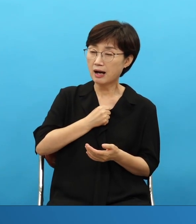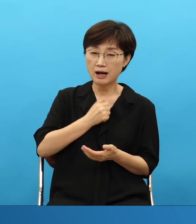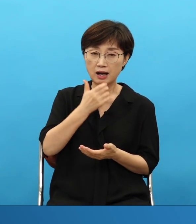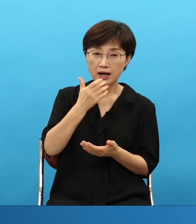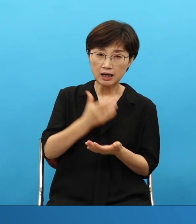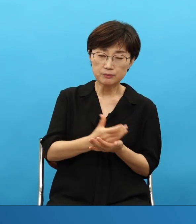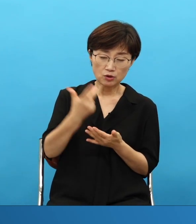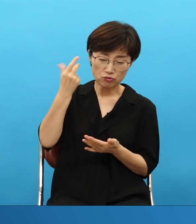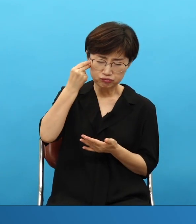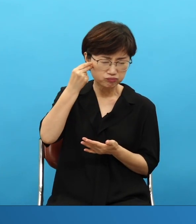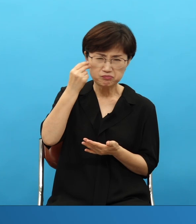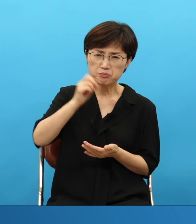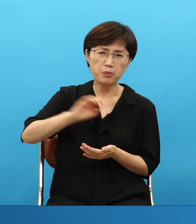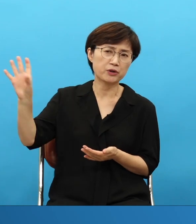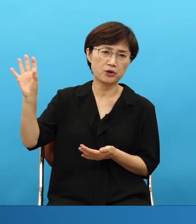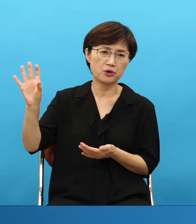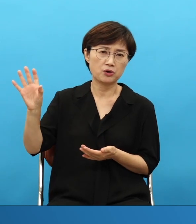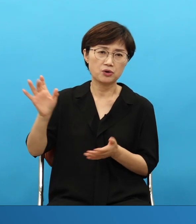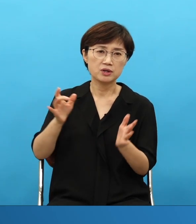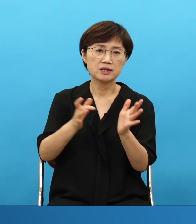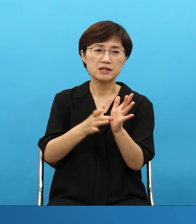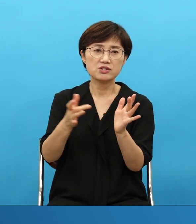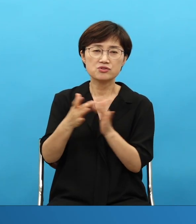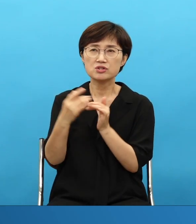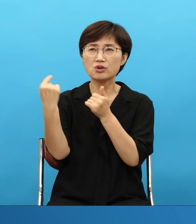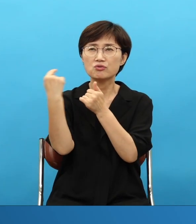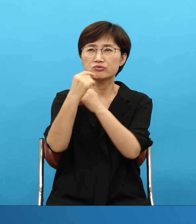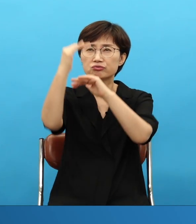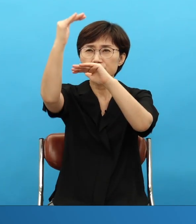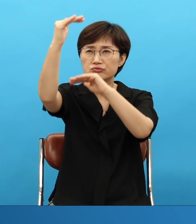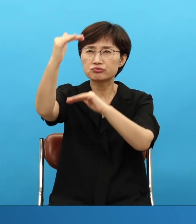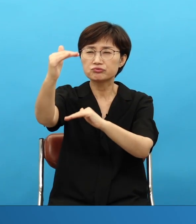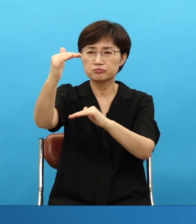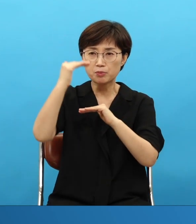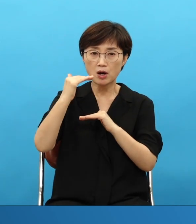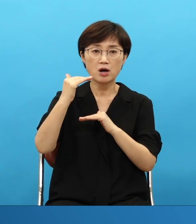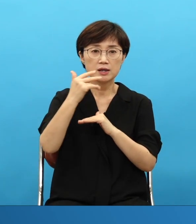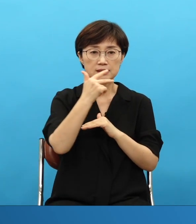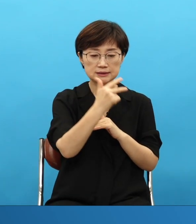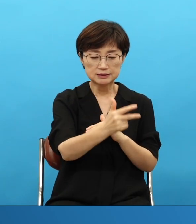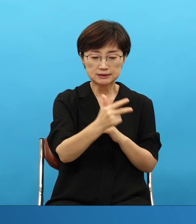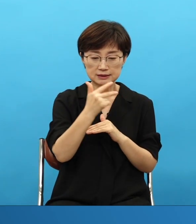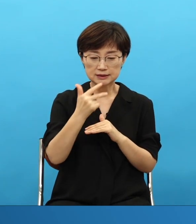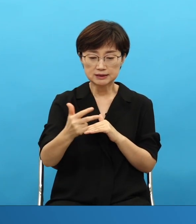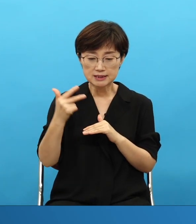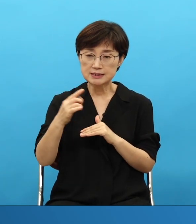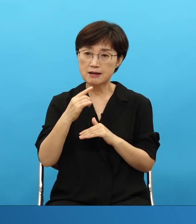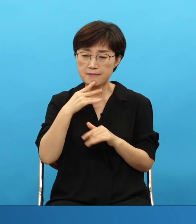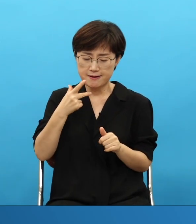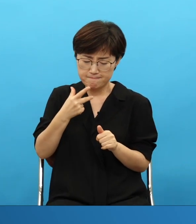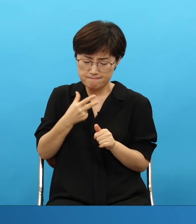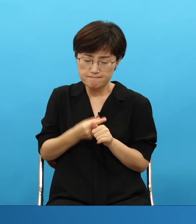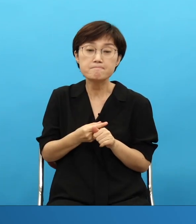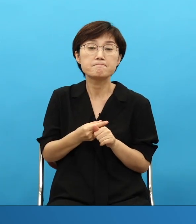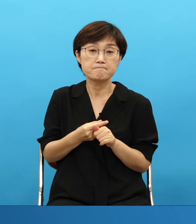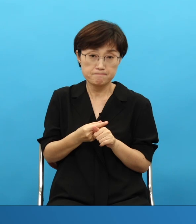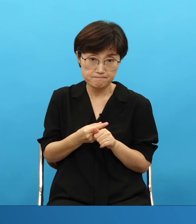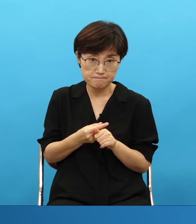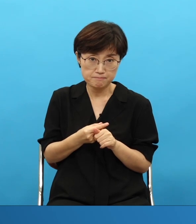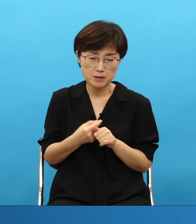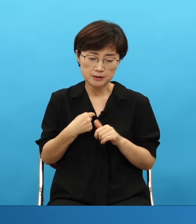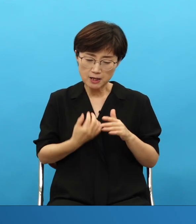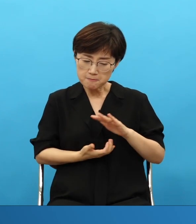각인된 것들에서 벗어나 예수님께서 공생에 말씀하신 보좌의 망대, 여정, 이정표를 각인시키며 우리의 계산이